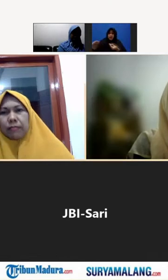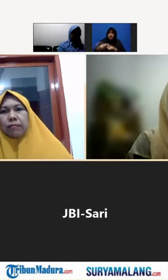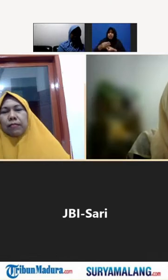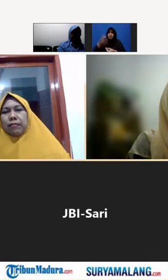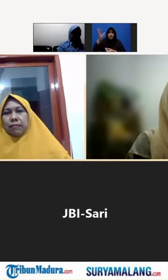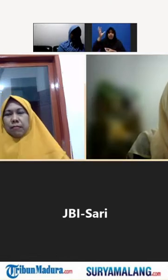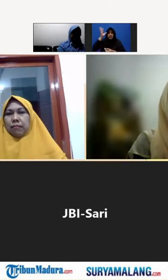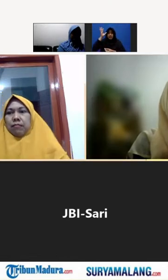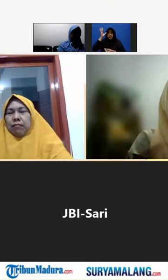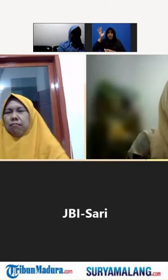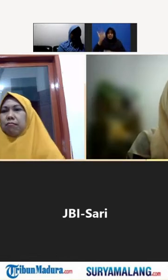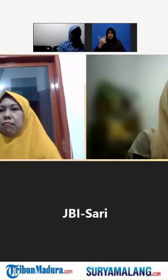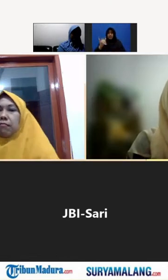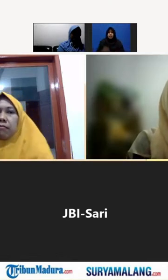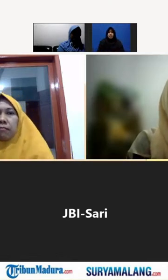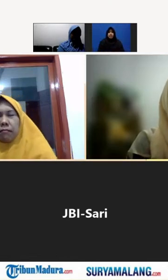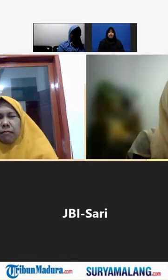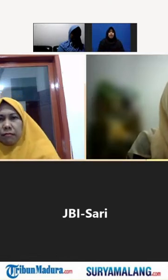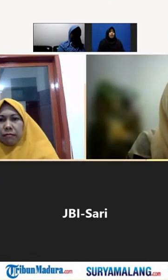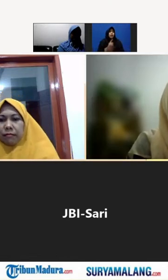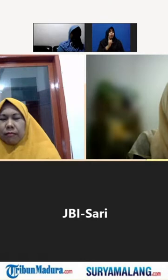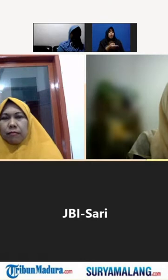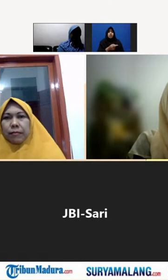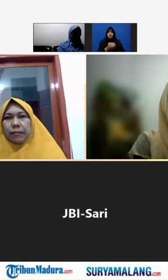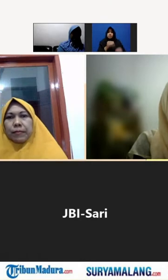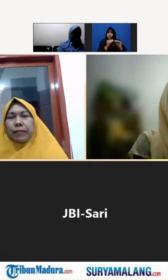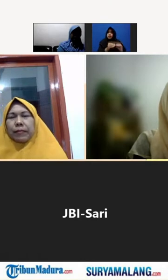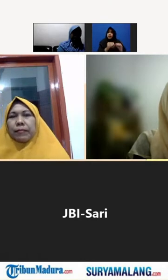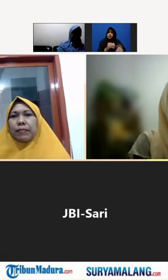Iya. Jadi yang harus diajarin siapa?